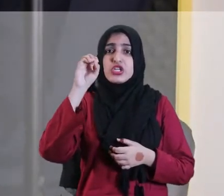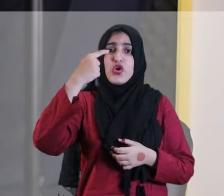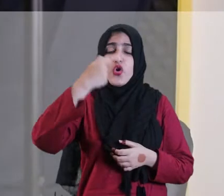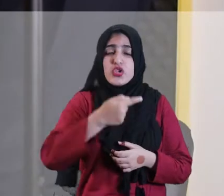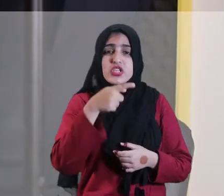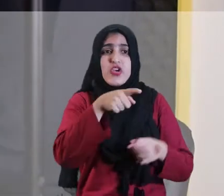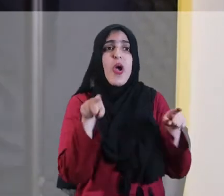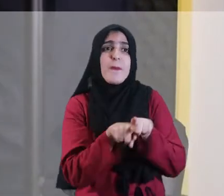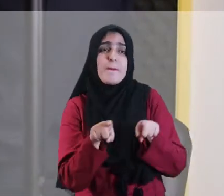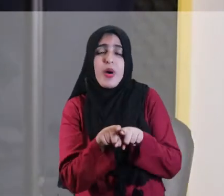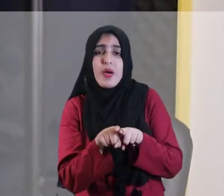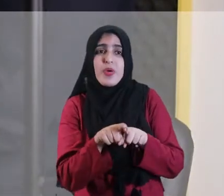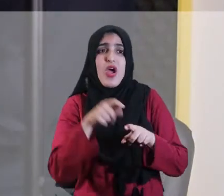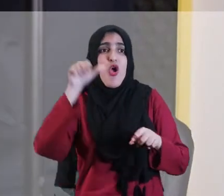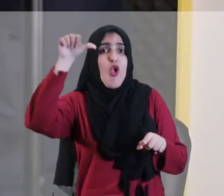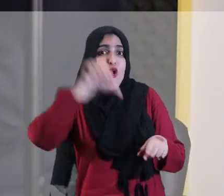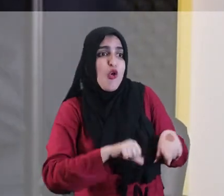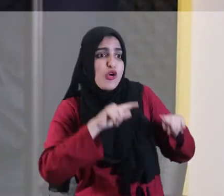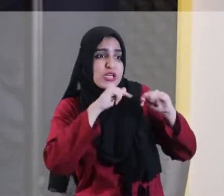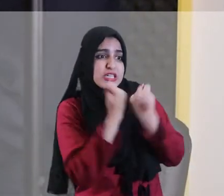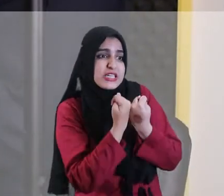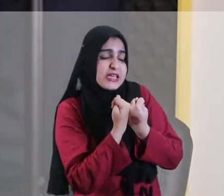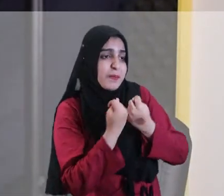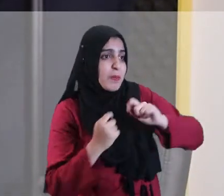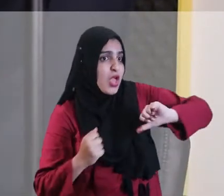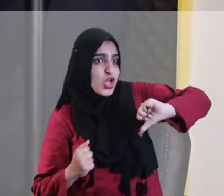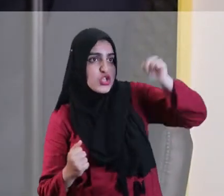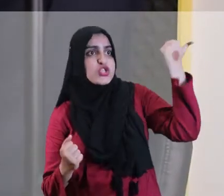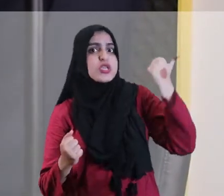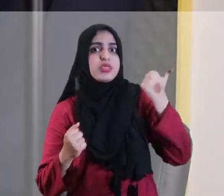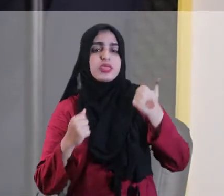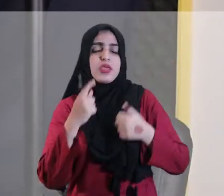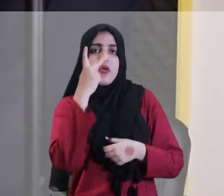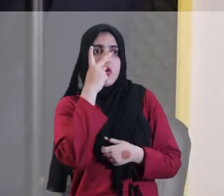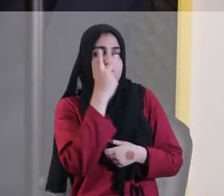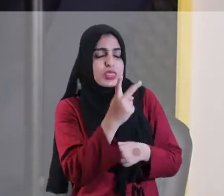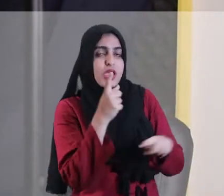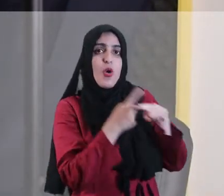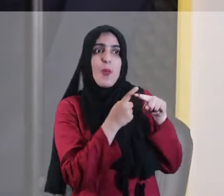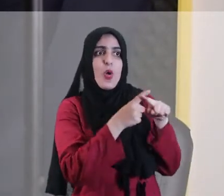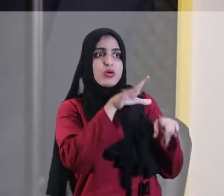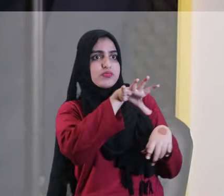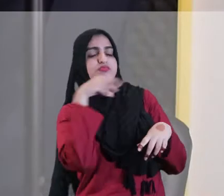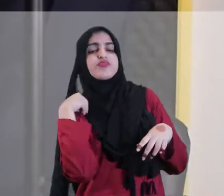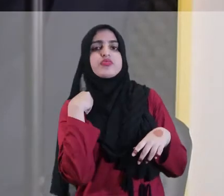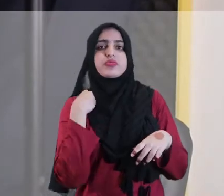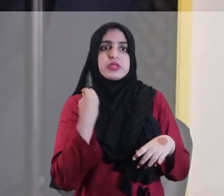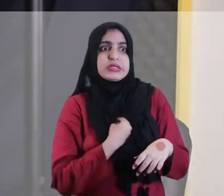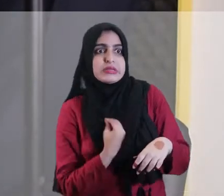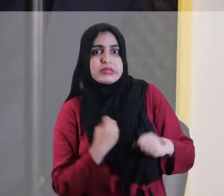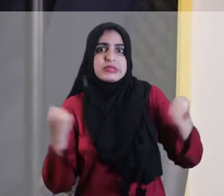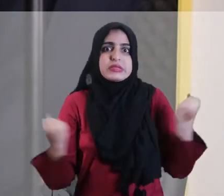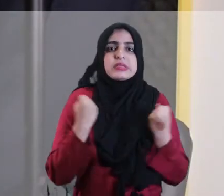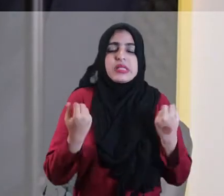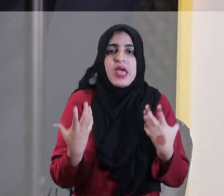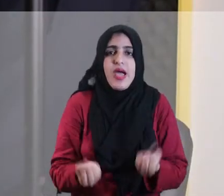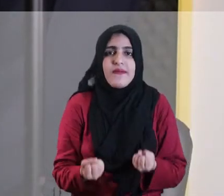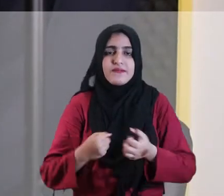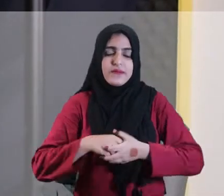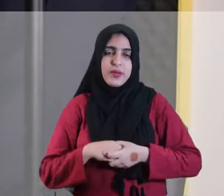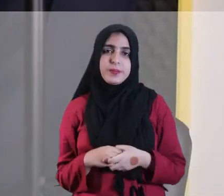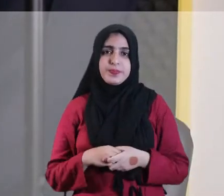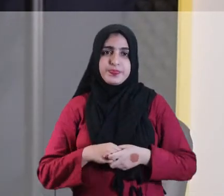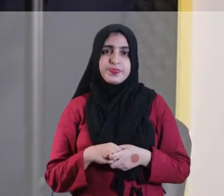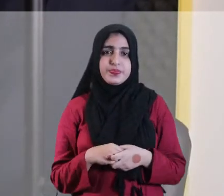जाती है कोट 2 मूवीस ऑल लिए बिना विघ्न रूटिंग डौ तो वह बट